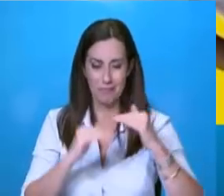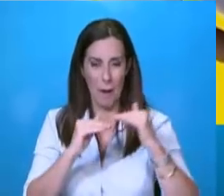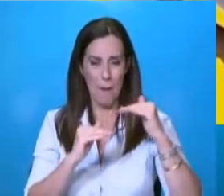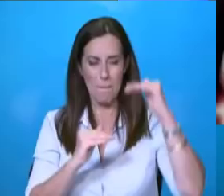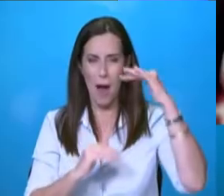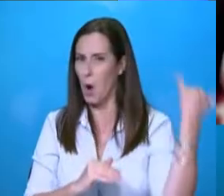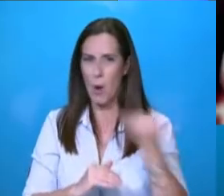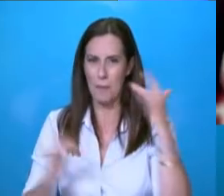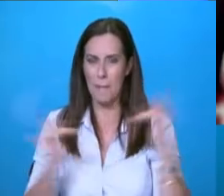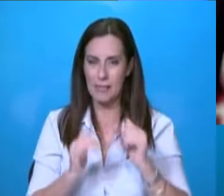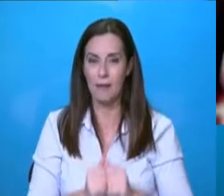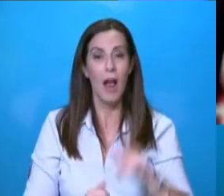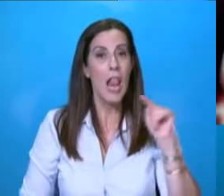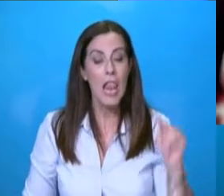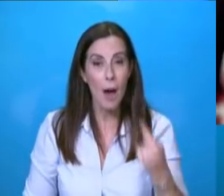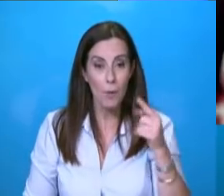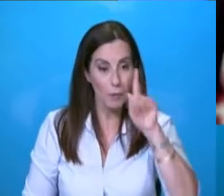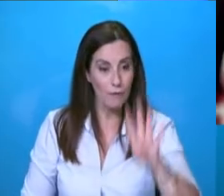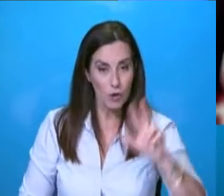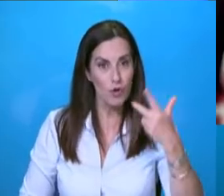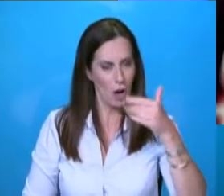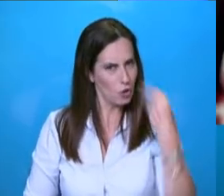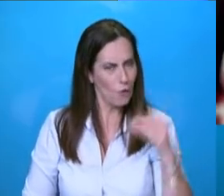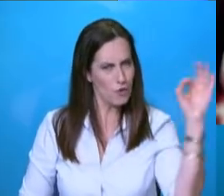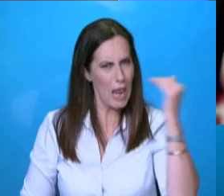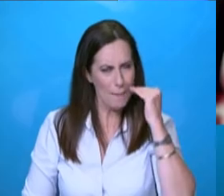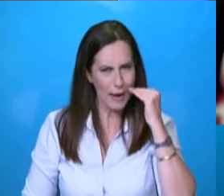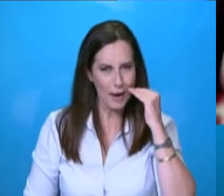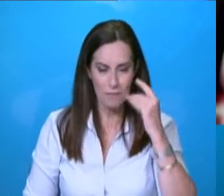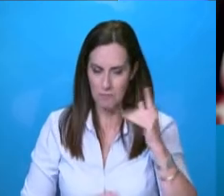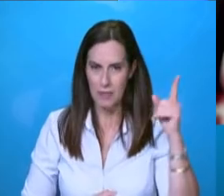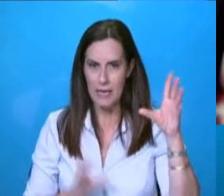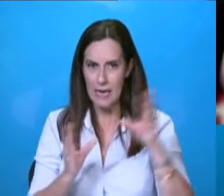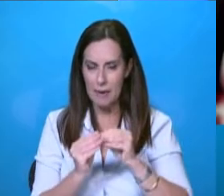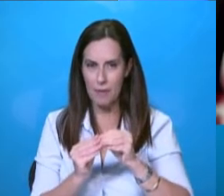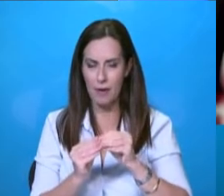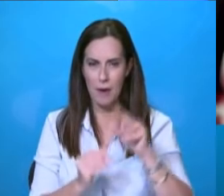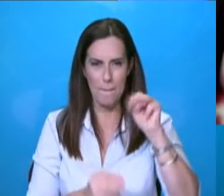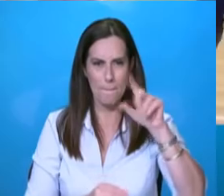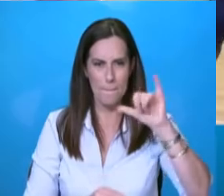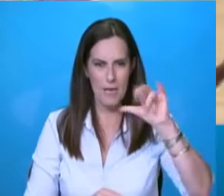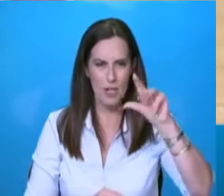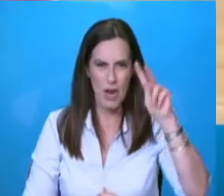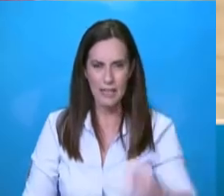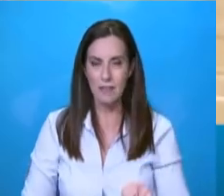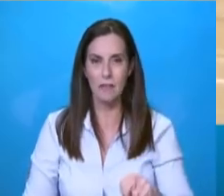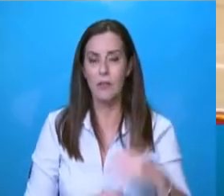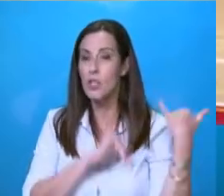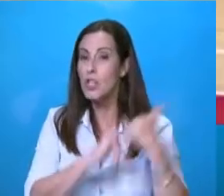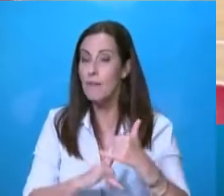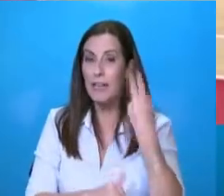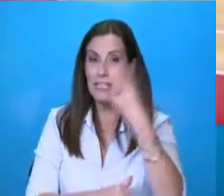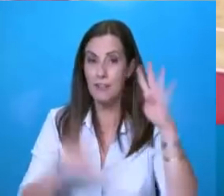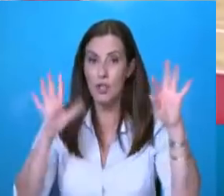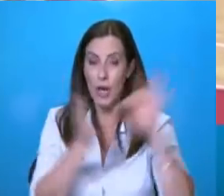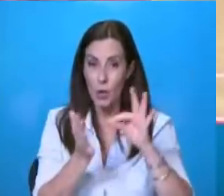אורך המשחק. אף על פי שהרבע השלישי היה טוב מבחינת האמריקנים, בהובלתו של דונובן מיטשל מיוטה ג'אז, שזיכה את קבוצתו